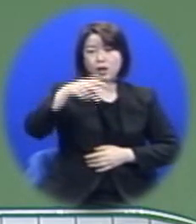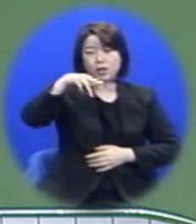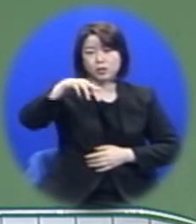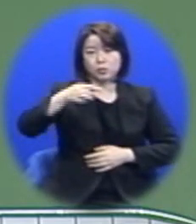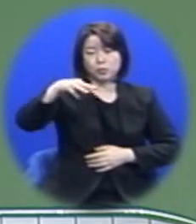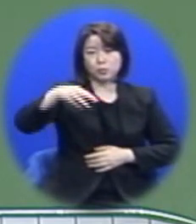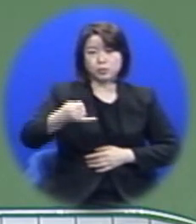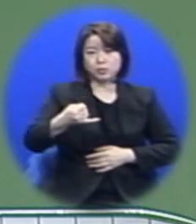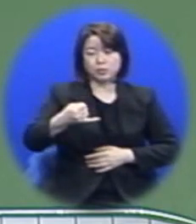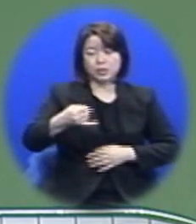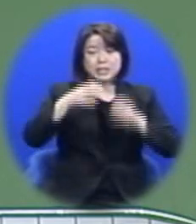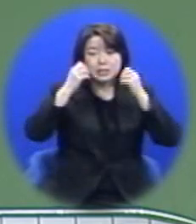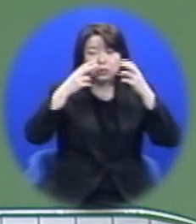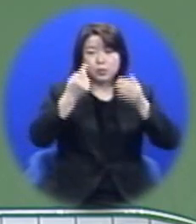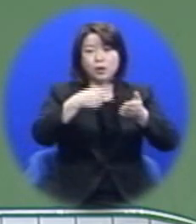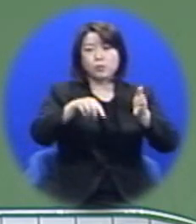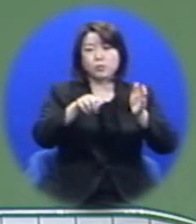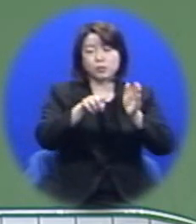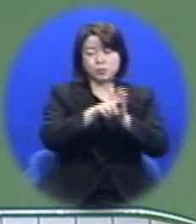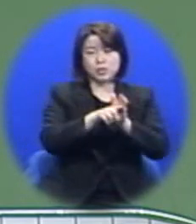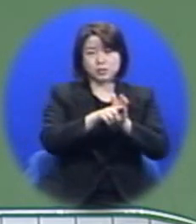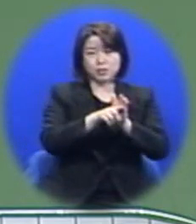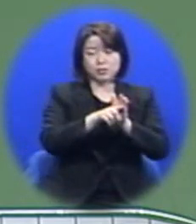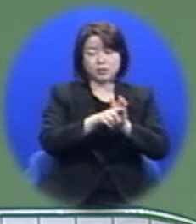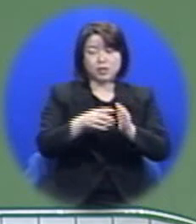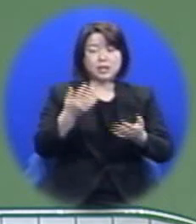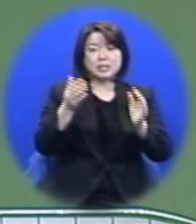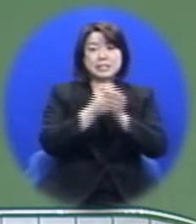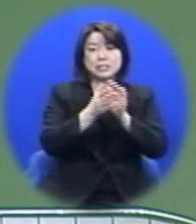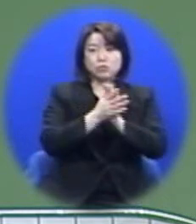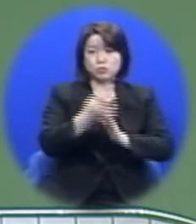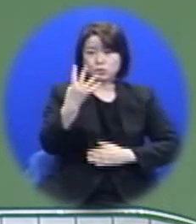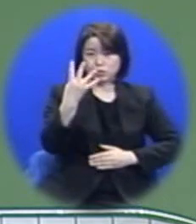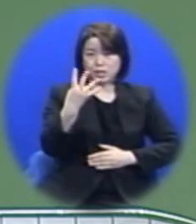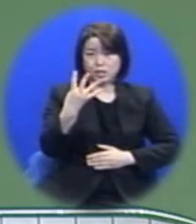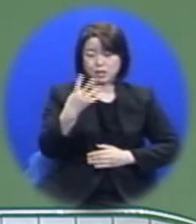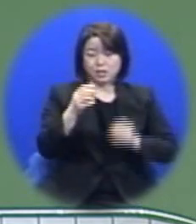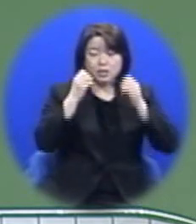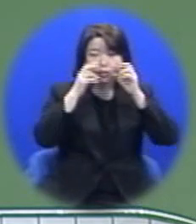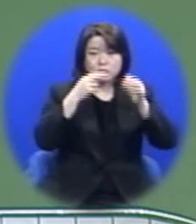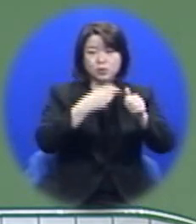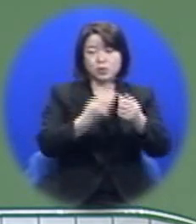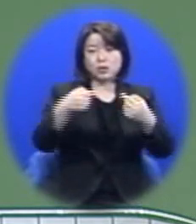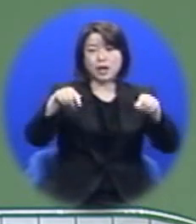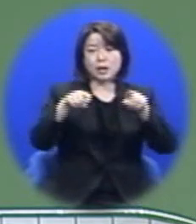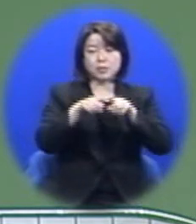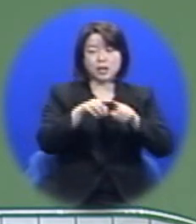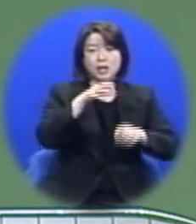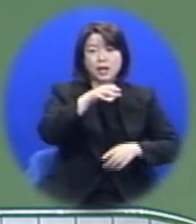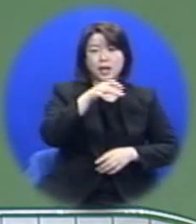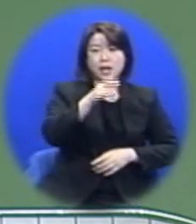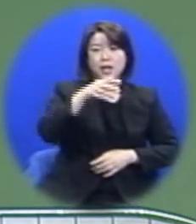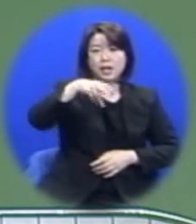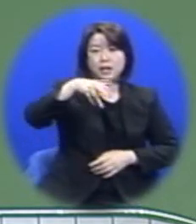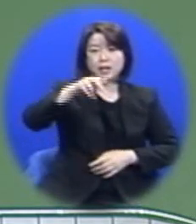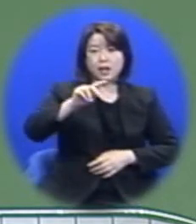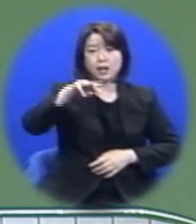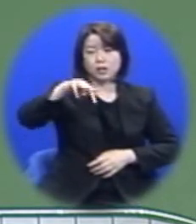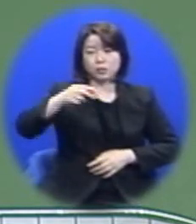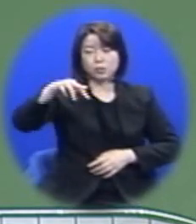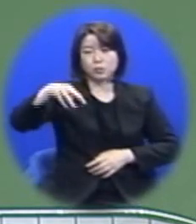부름을 받았습니다. 그래서 동료 선교사 4명과 함께 그 에콰도르의 아우카족이라고 하는